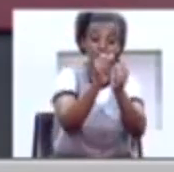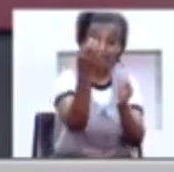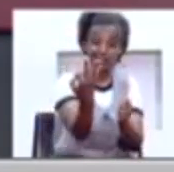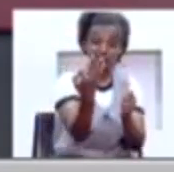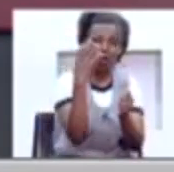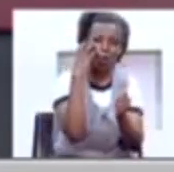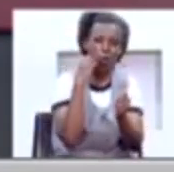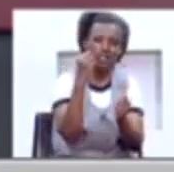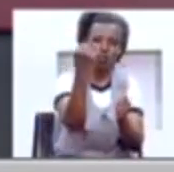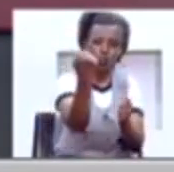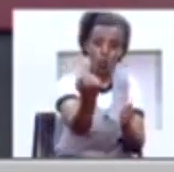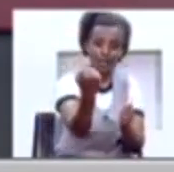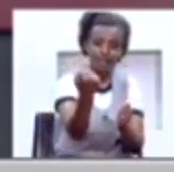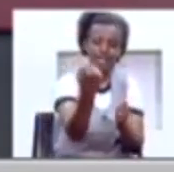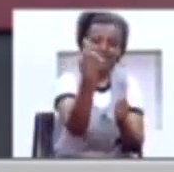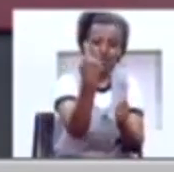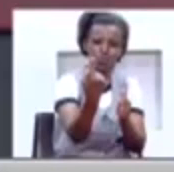13 z'ukwa gatanu